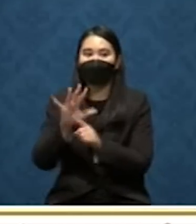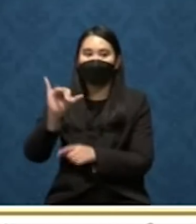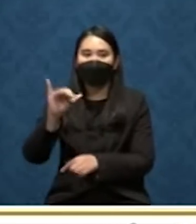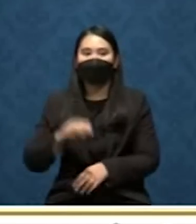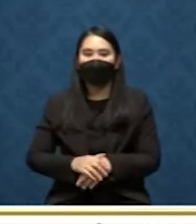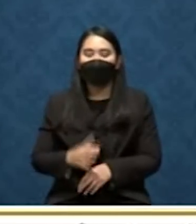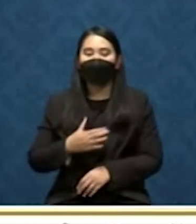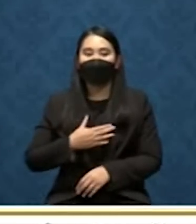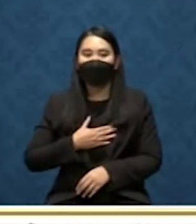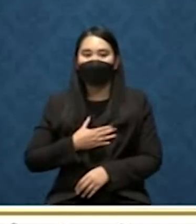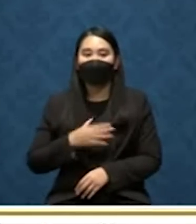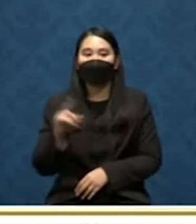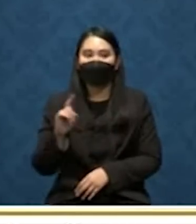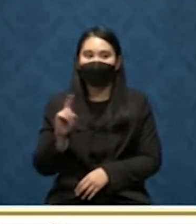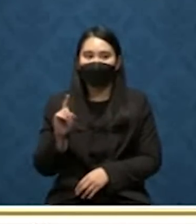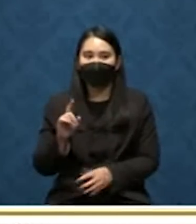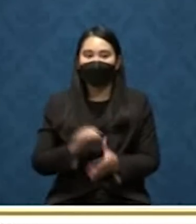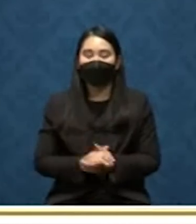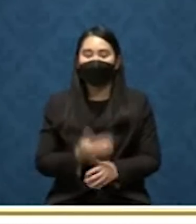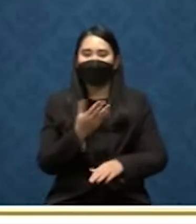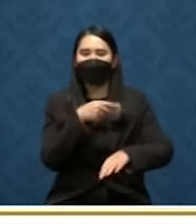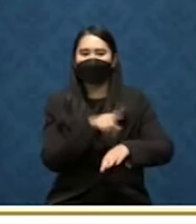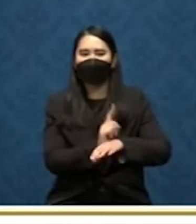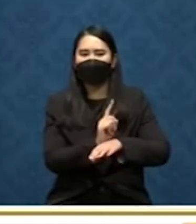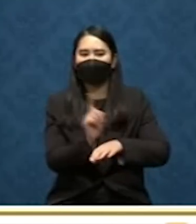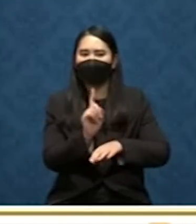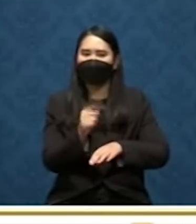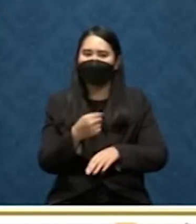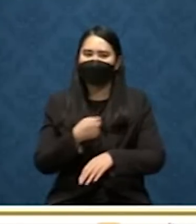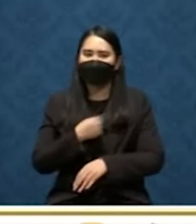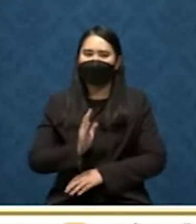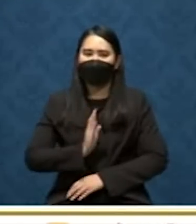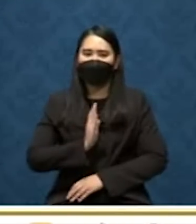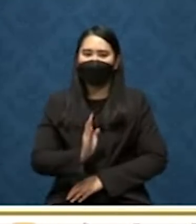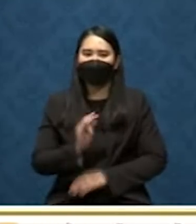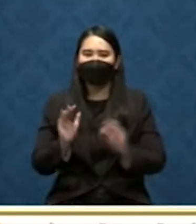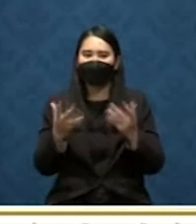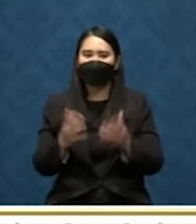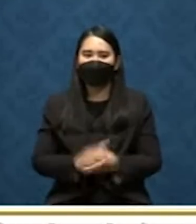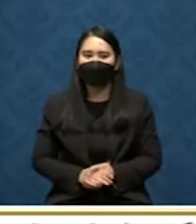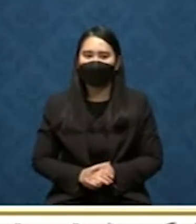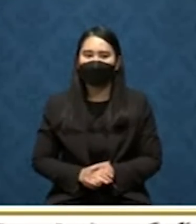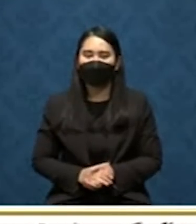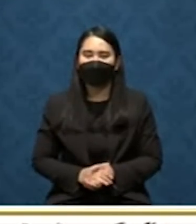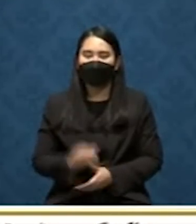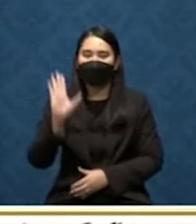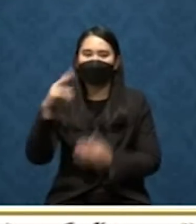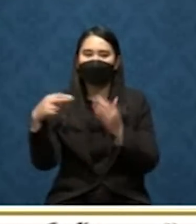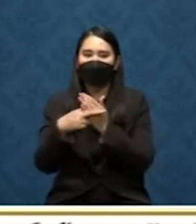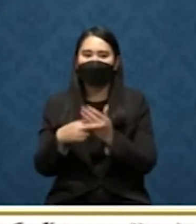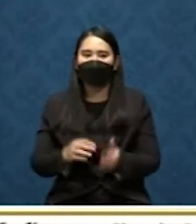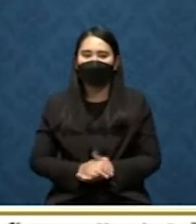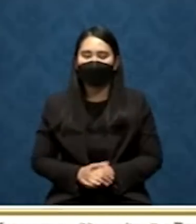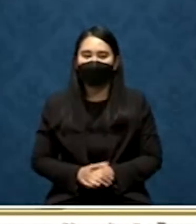ทานเนี่ยอาจจะค่อนข้างที่จะไม่ไดใช้ควเป็กลางในการเปนดที่เทาไ่นะครับขออนากธ้ง่พระทาน